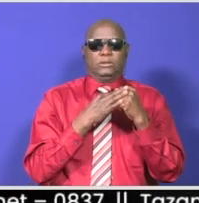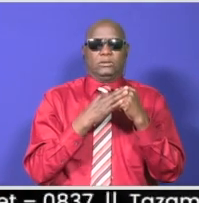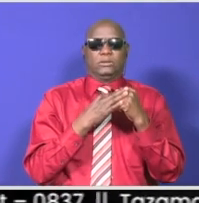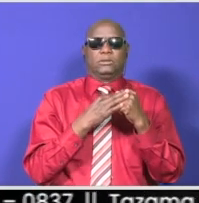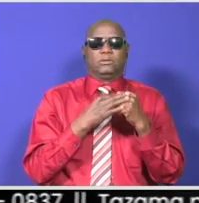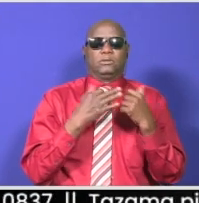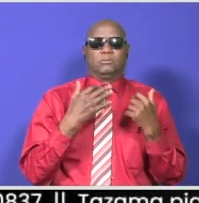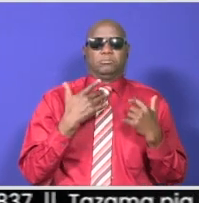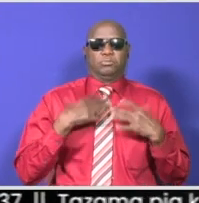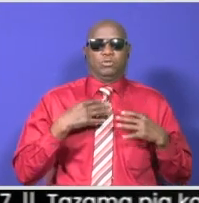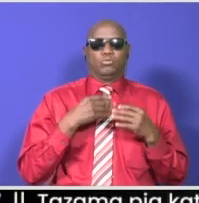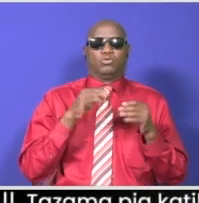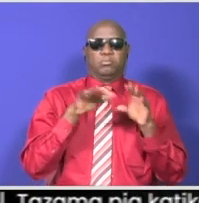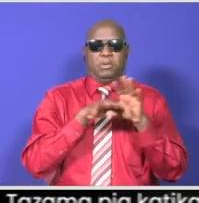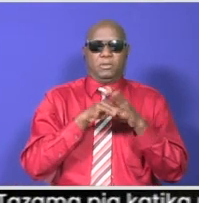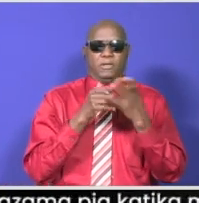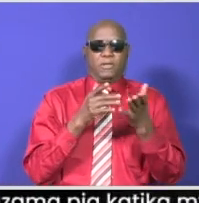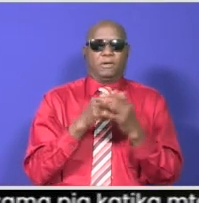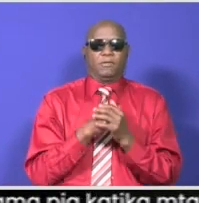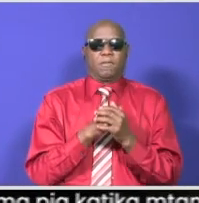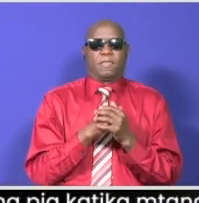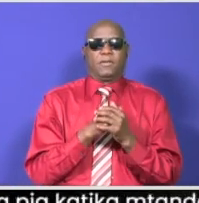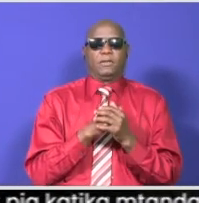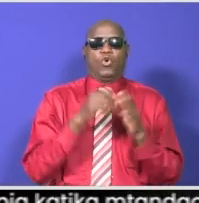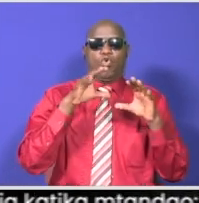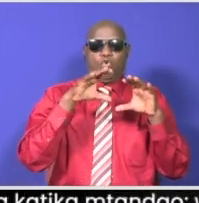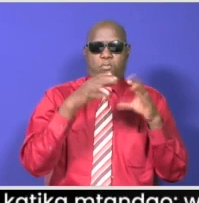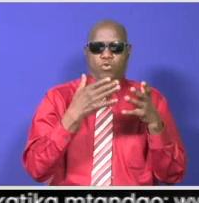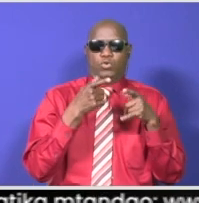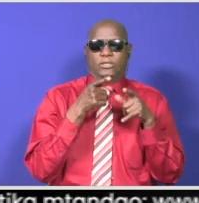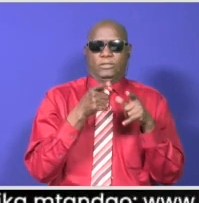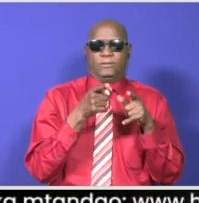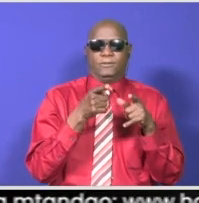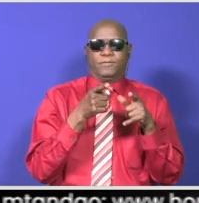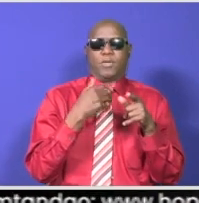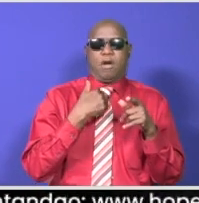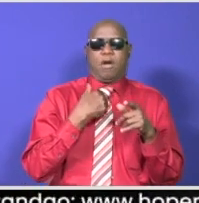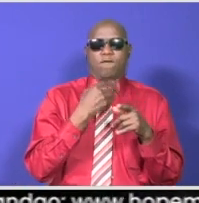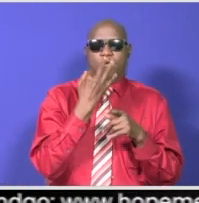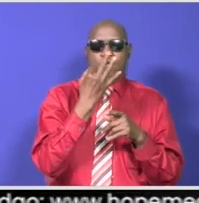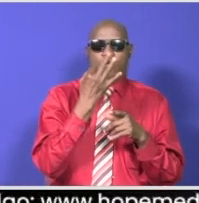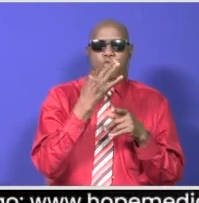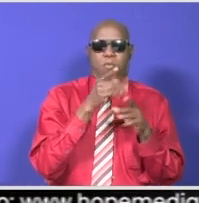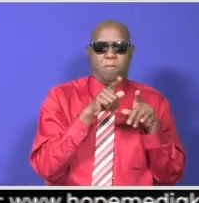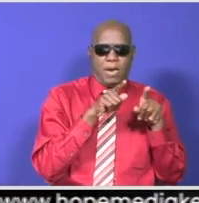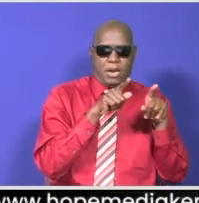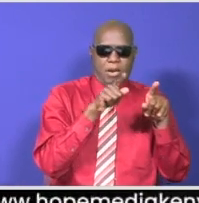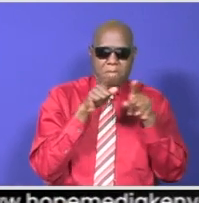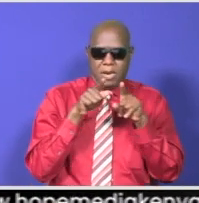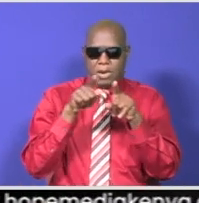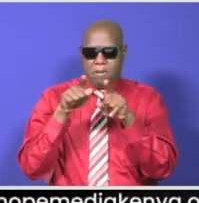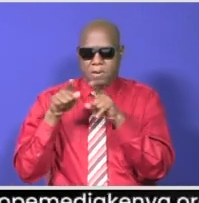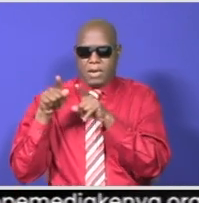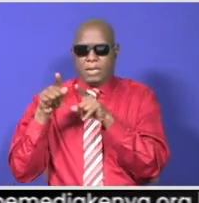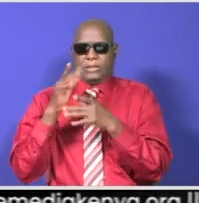The theme of the conference, as it has been said, is space to community, and we shall be having four parallel sessions that will be going on. One, we are